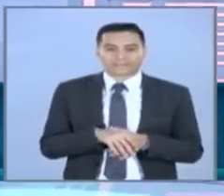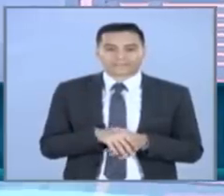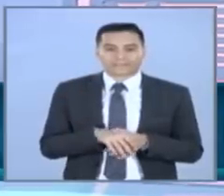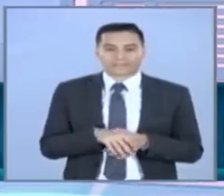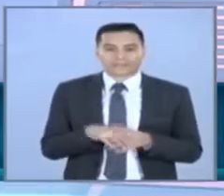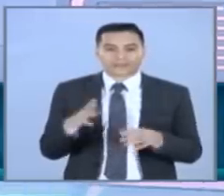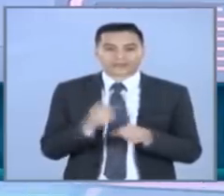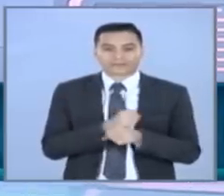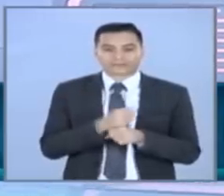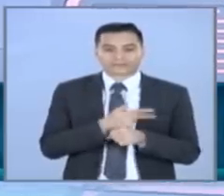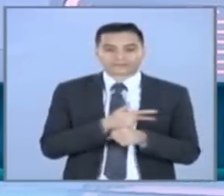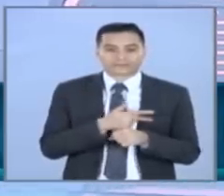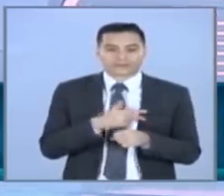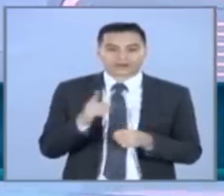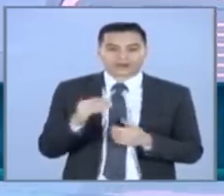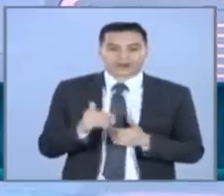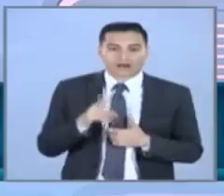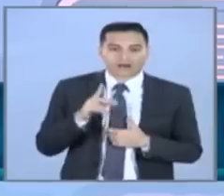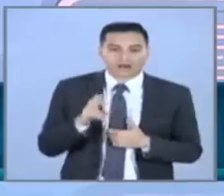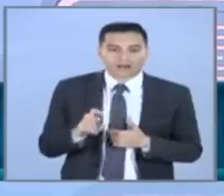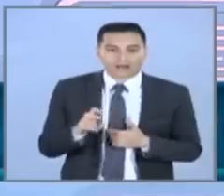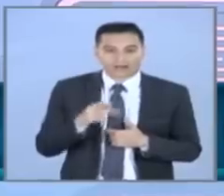اللي اكتشفه وسماه كده الرحالة الإيطالي